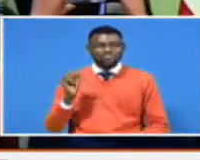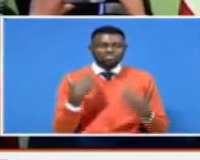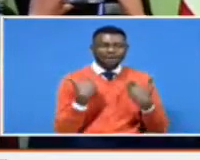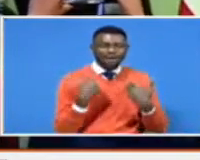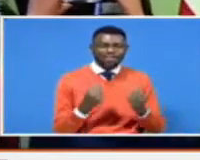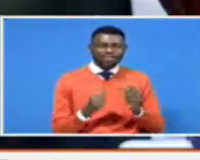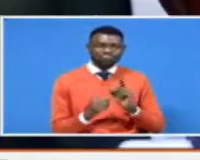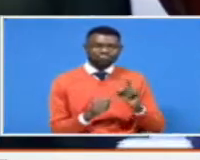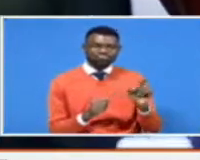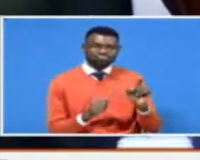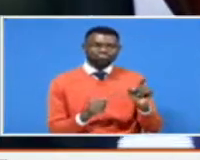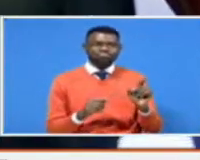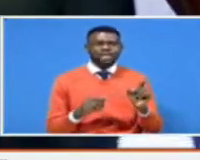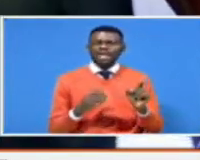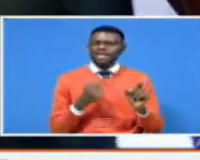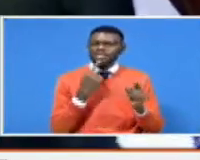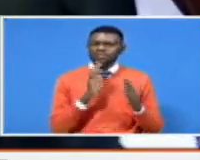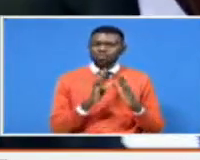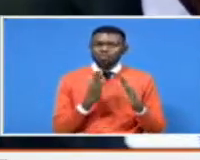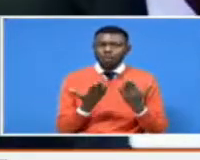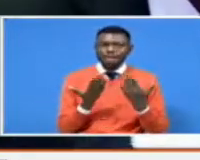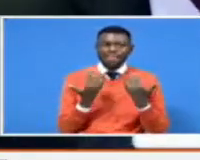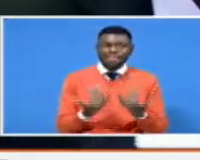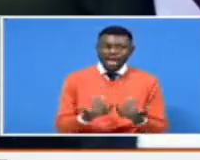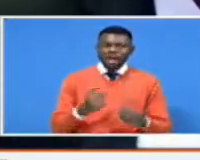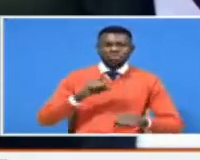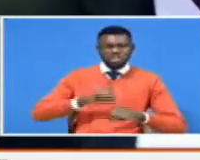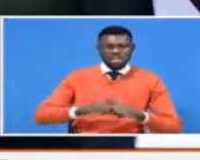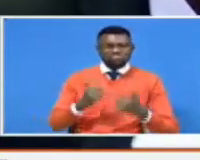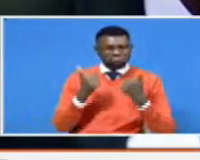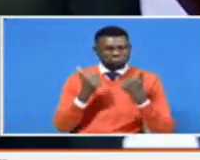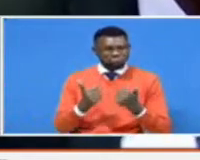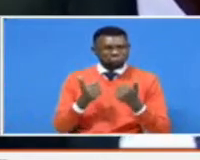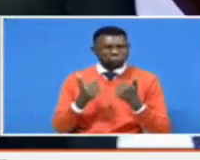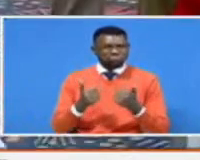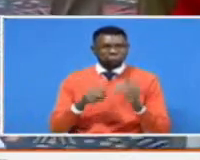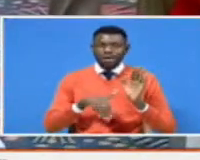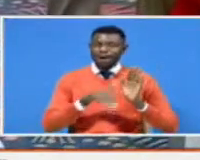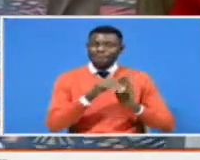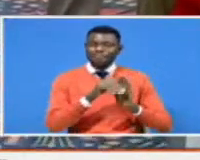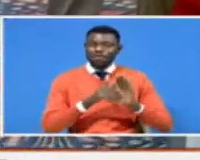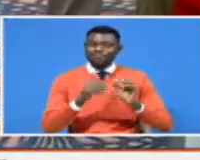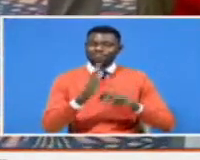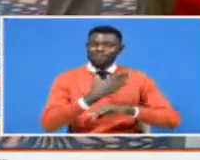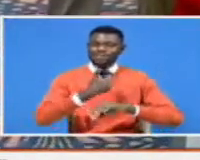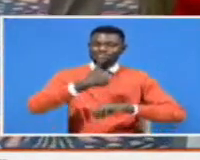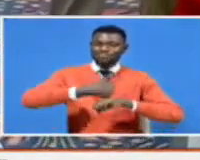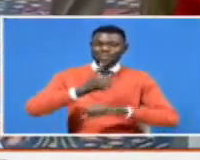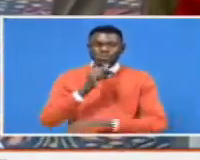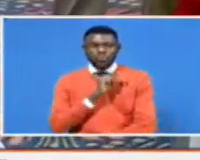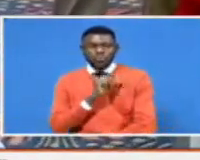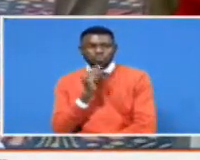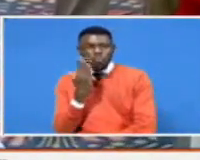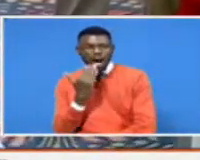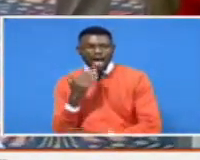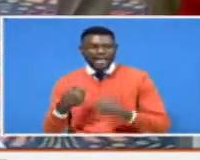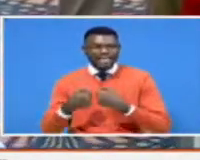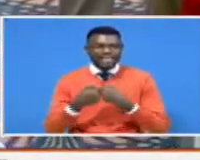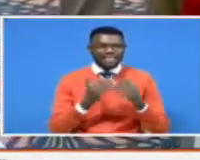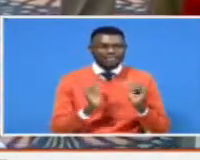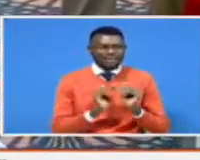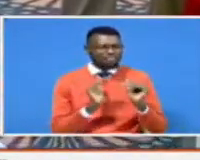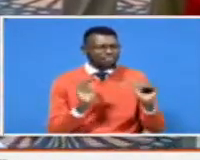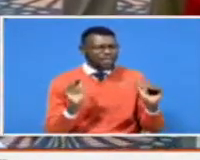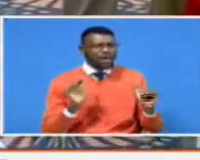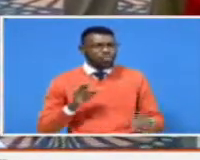Susan Nakhumicha alisema ni wakati mwafaka wa kuzinduliwa kwa mpango huu kwani changamoto kubwa